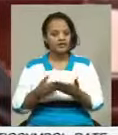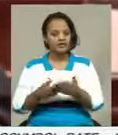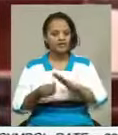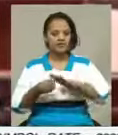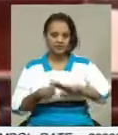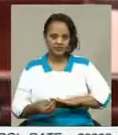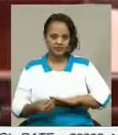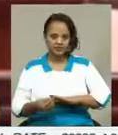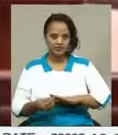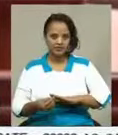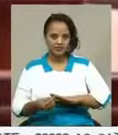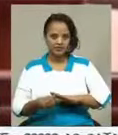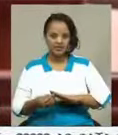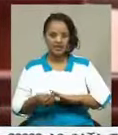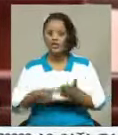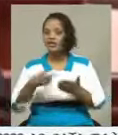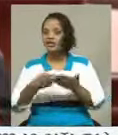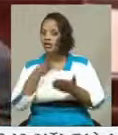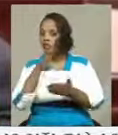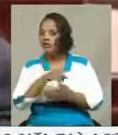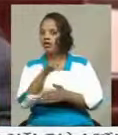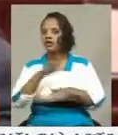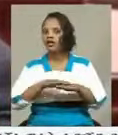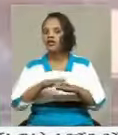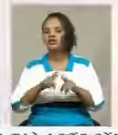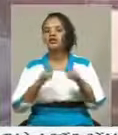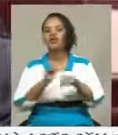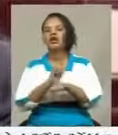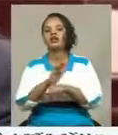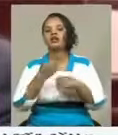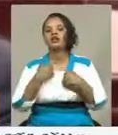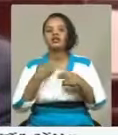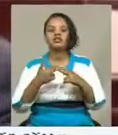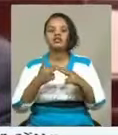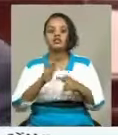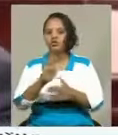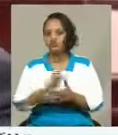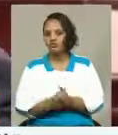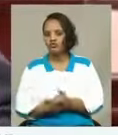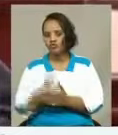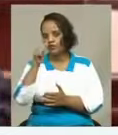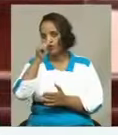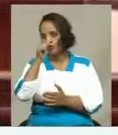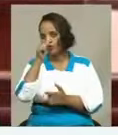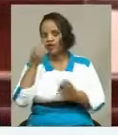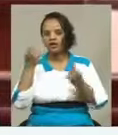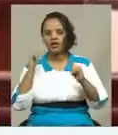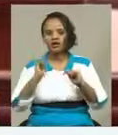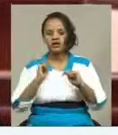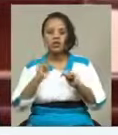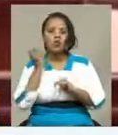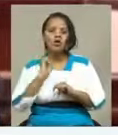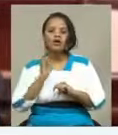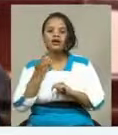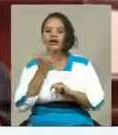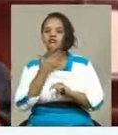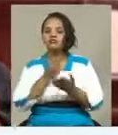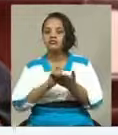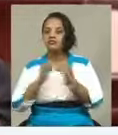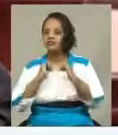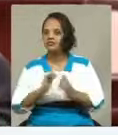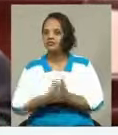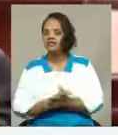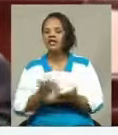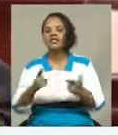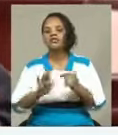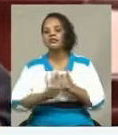ጫና ተሰናክሎም እንዳይወርቅ እናንተ ላይ ትልቅ ሀገራዊ ኃላፊነት ስማችሁ በኢትዮጵያ ታሪክ በወርቅ ቀለም ሊጻፍበት የሚችልበትንም